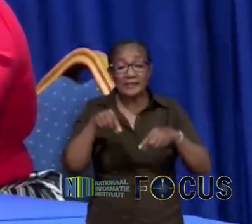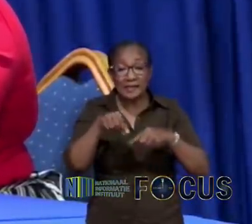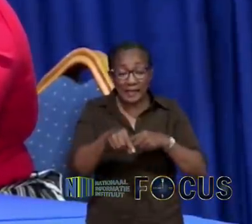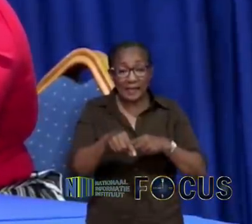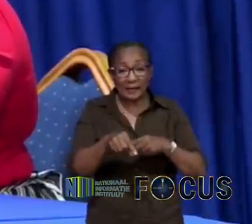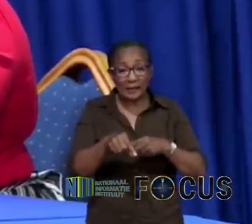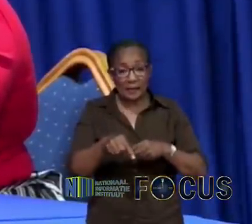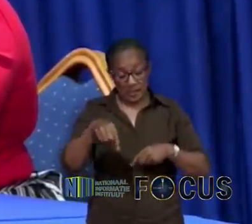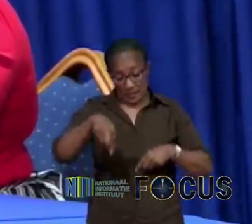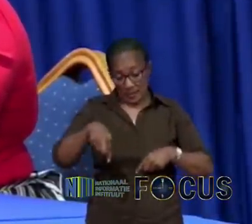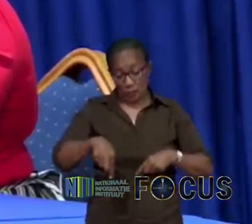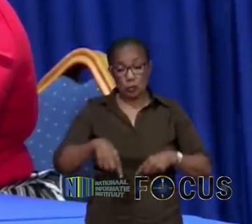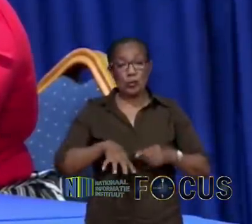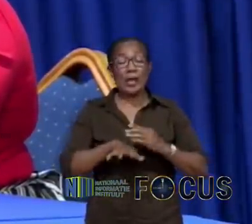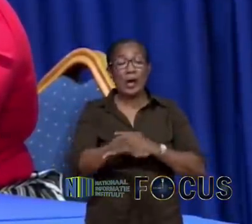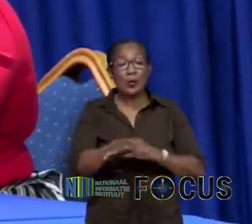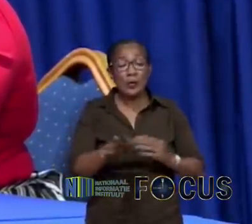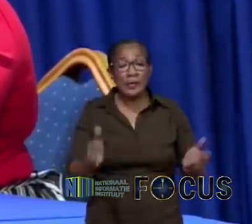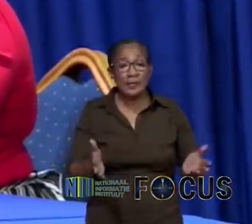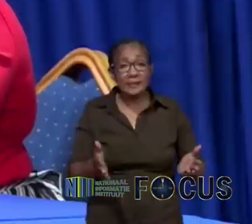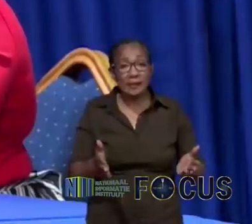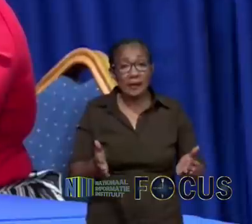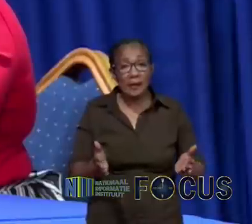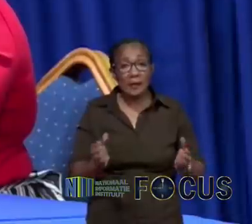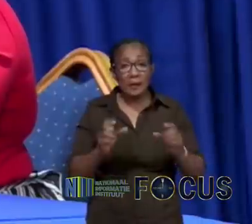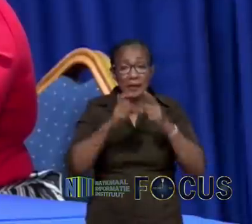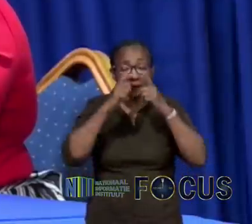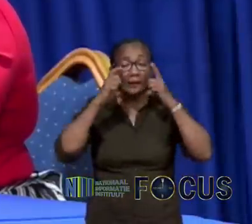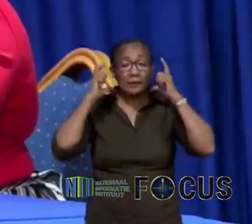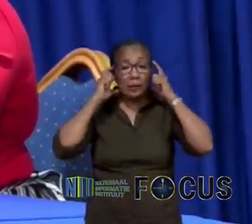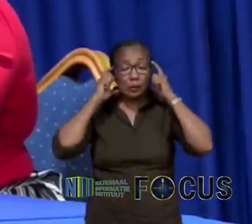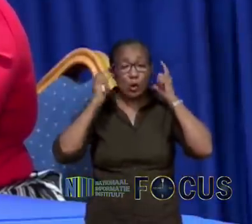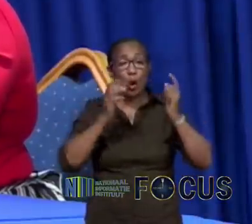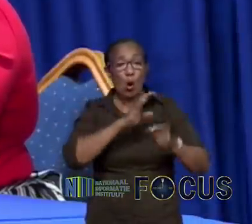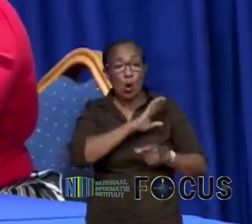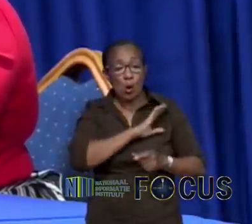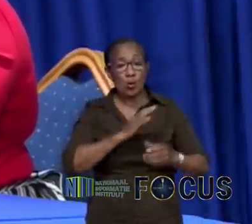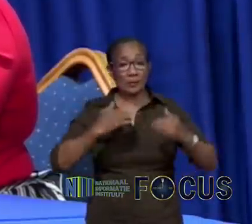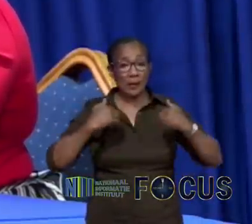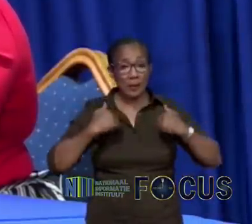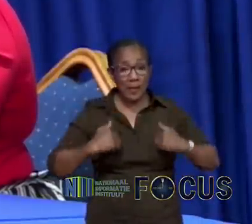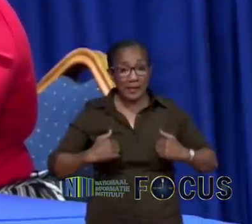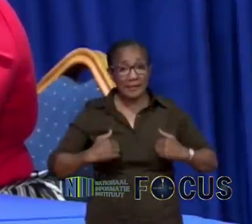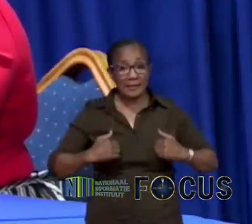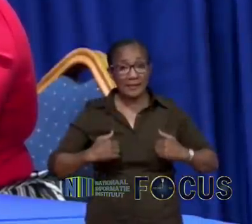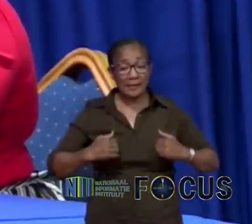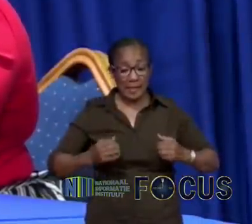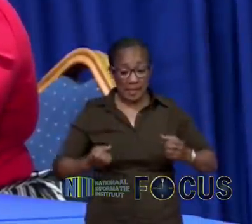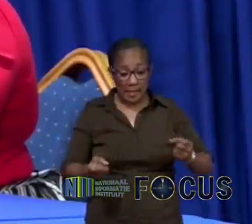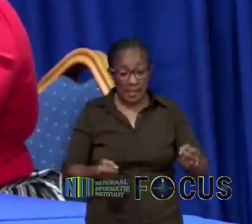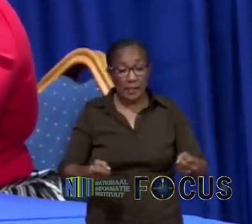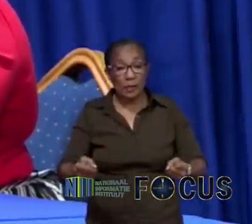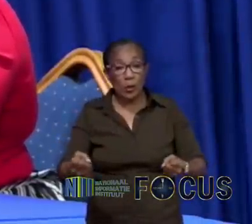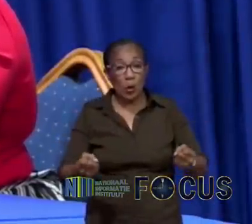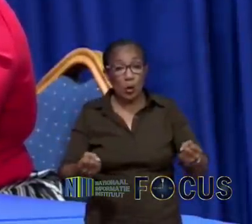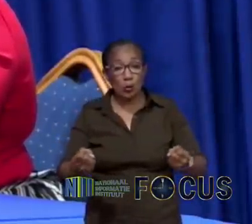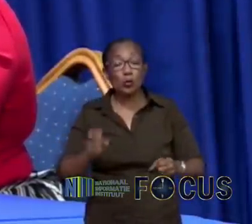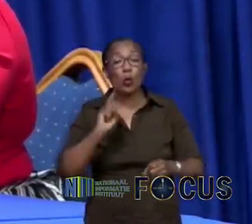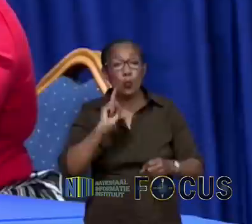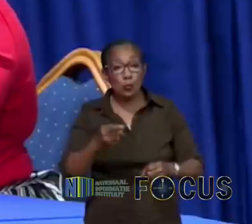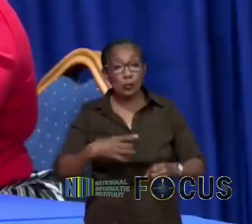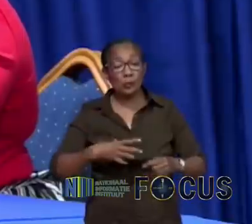zo, fai mes don jaso, nanga want tap fesi. Ook to de sma in awagi, mus dong nanga tap